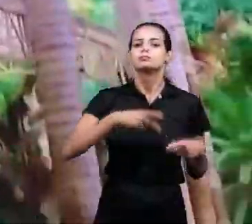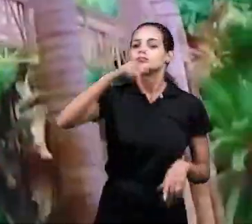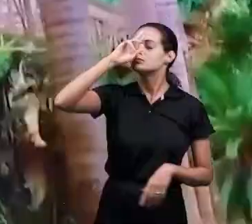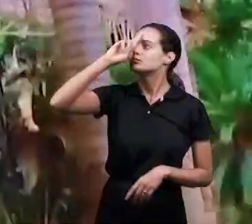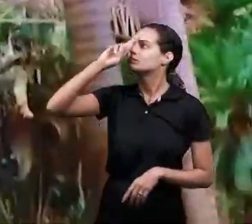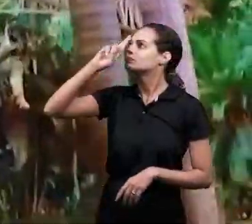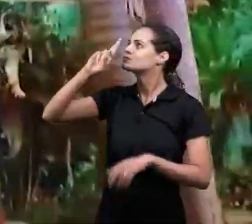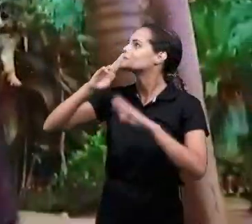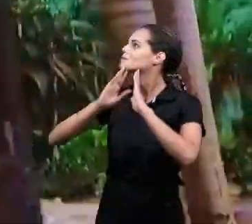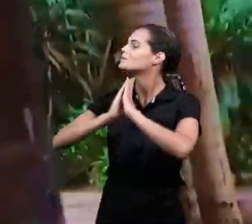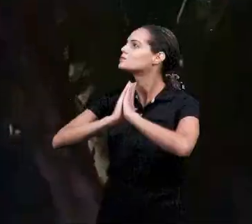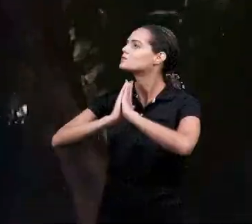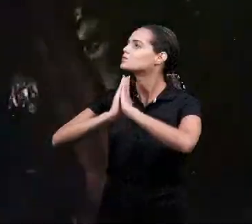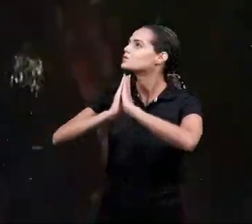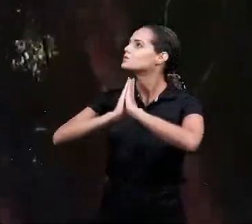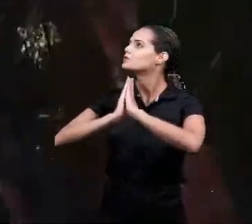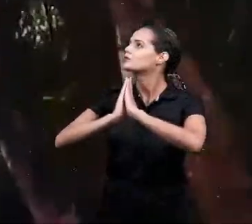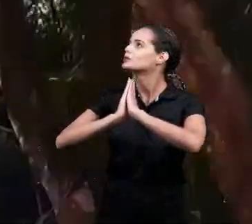ó